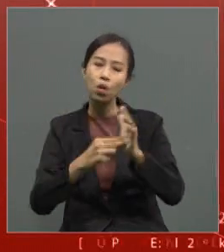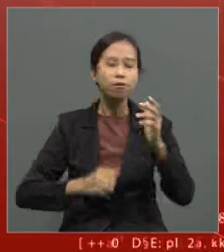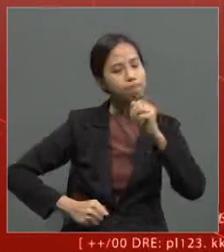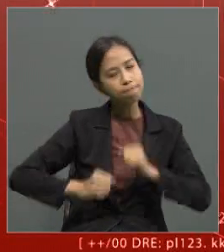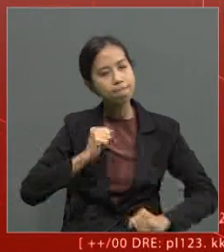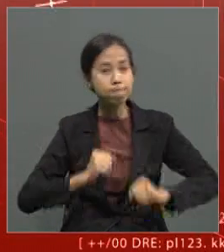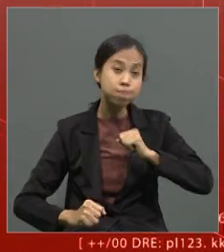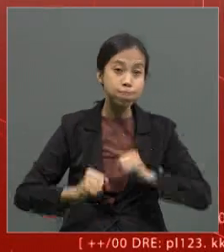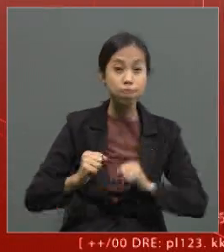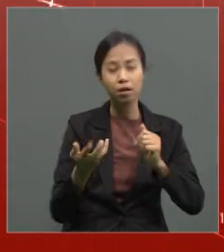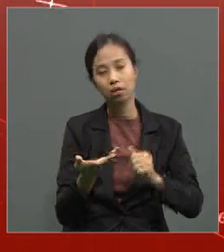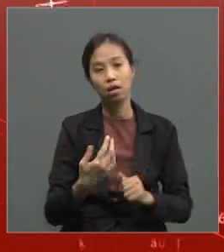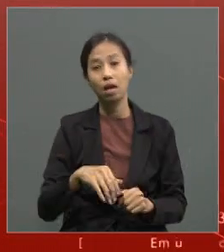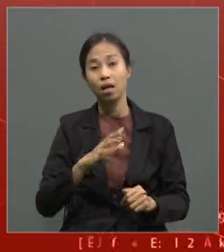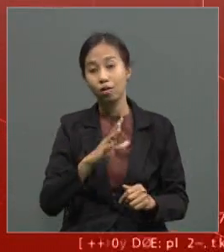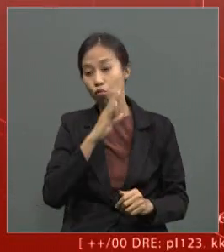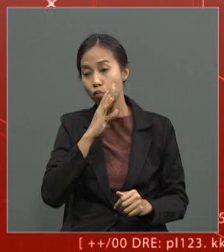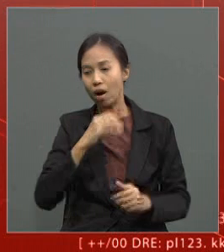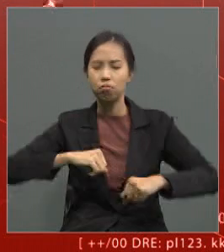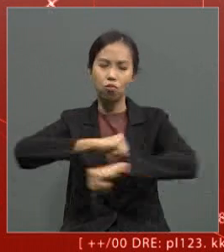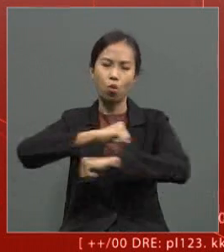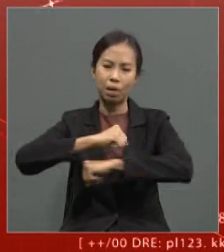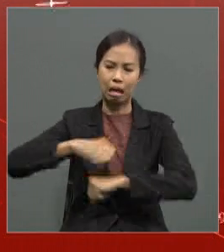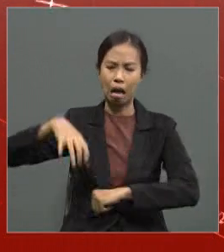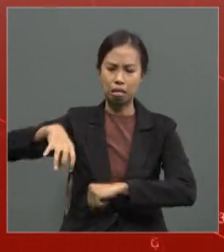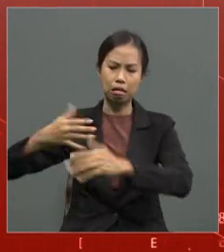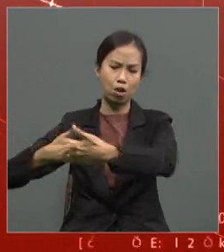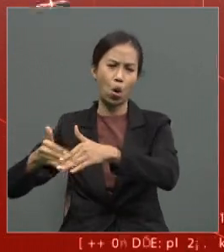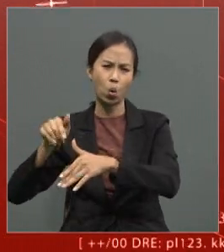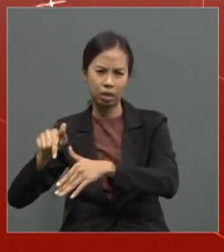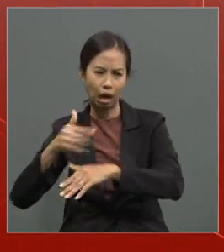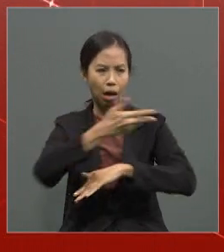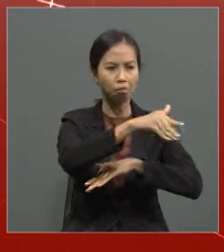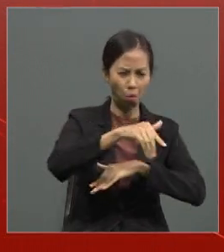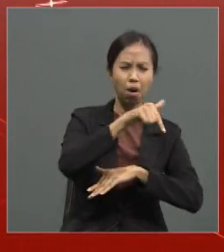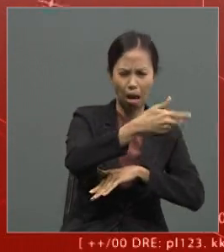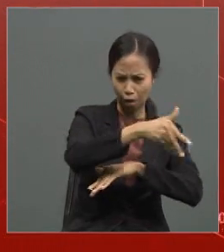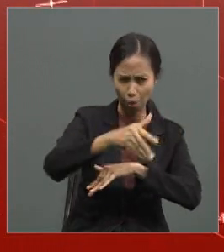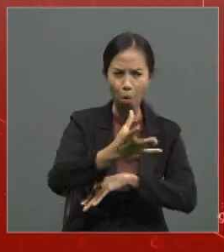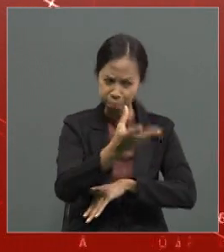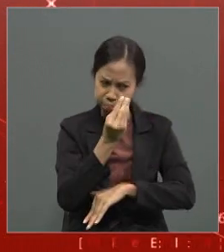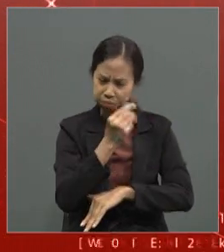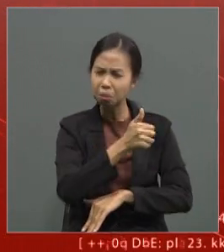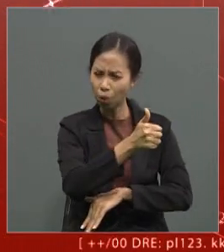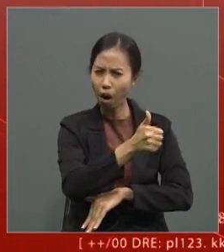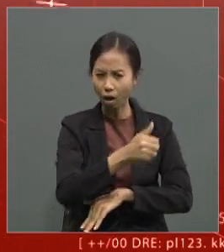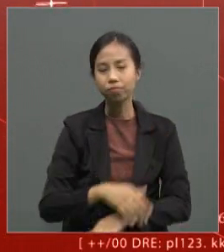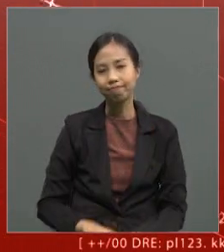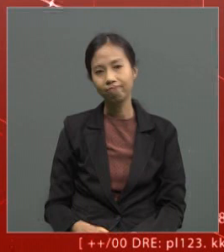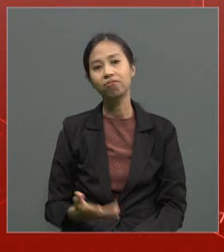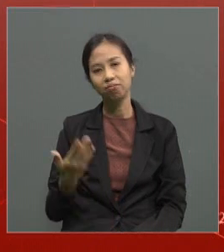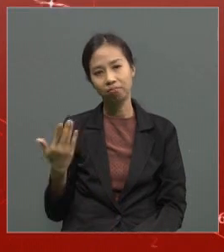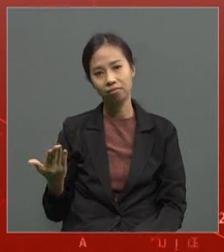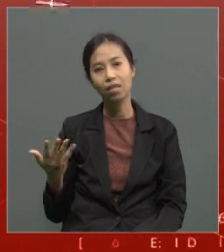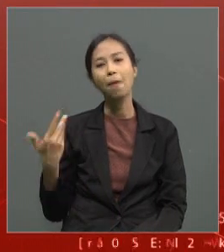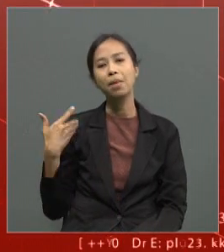ต่างๆเนี่ยมันสดชื่นกว่ากันนะออกตามส่วนสาธารณะเนี่ยใช่ค่ะแต่ว่าเท่าที่ฟังเมื่อช่วงเช้าที่ผ่านมานะคะน้องไบทอ่ะ